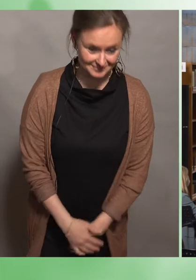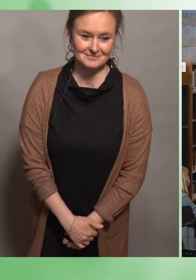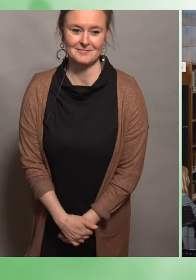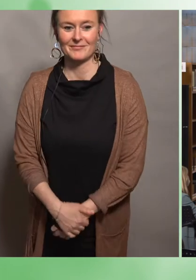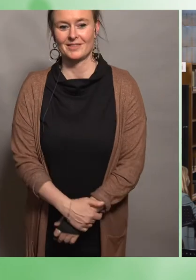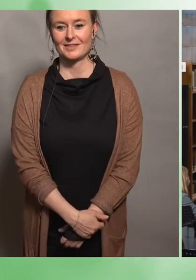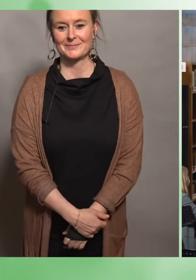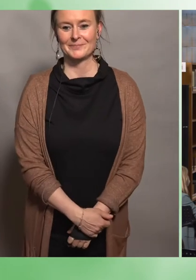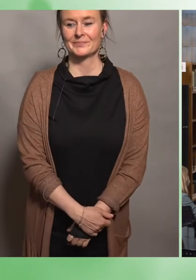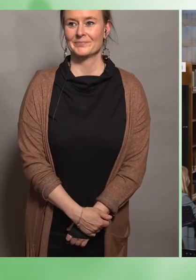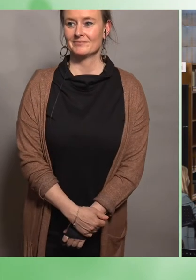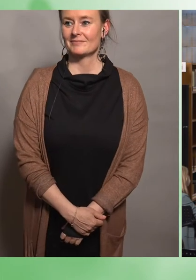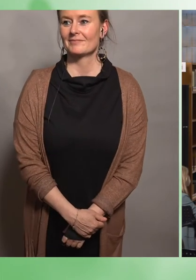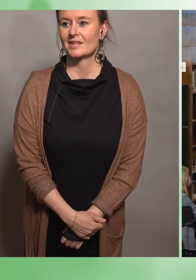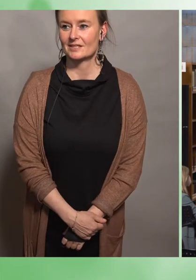Alles okay.